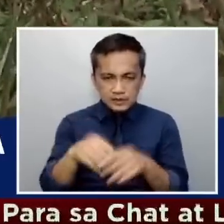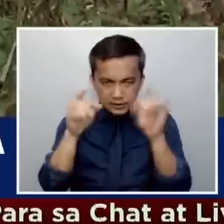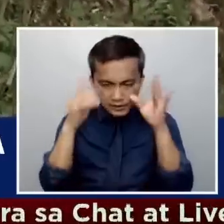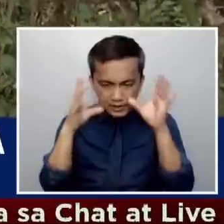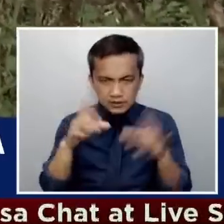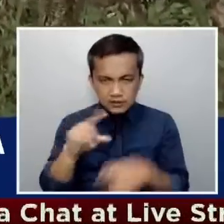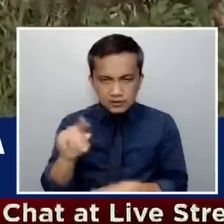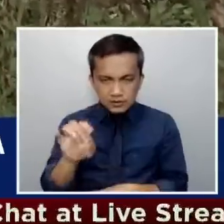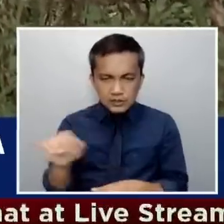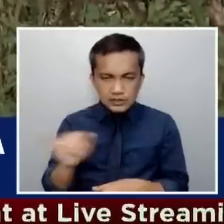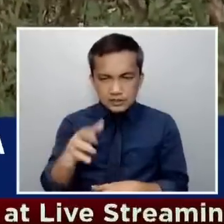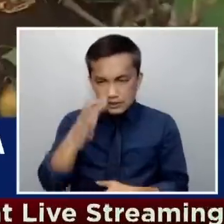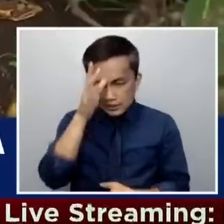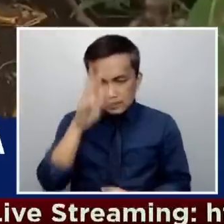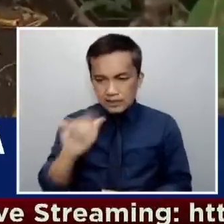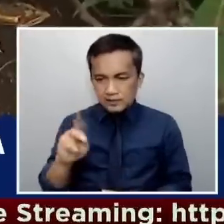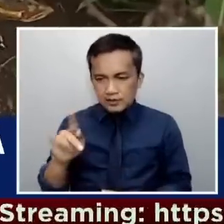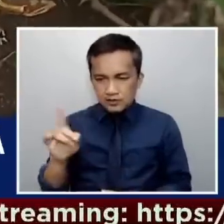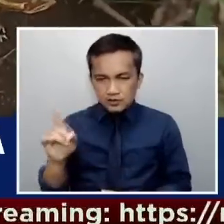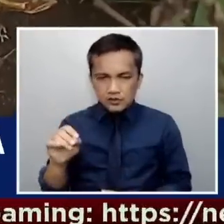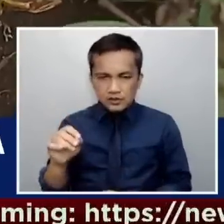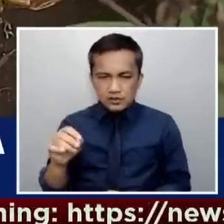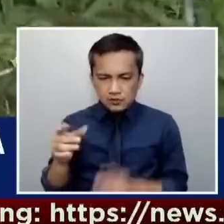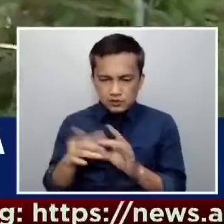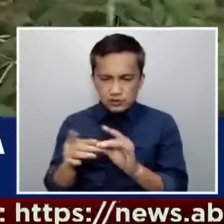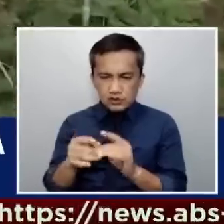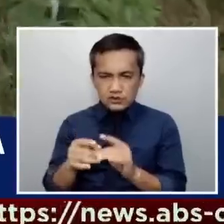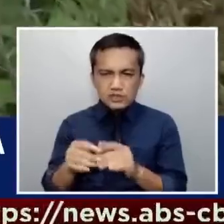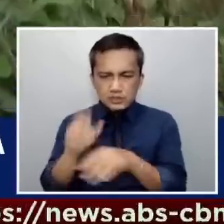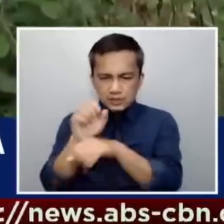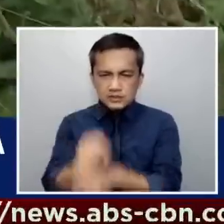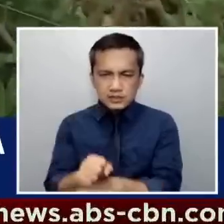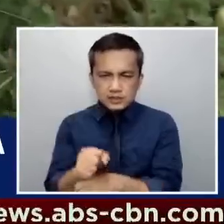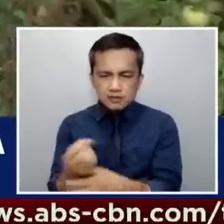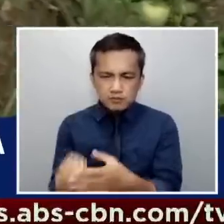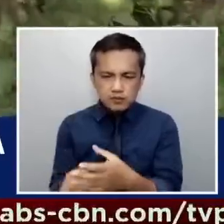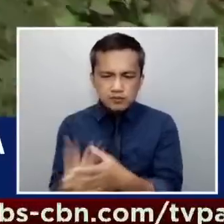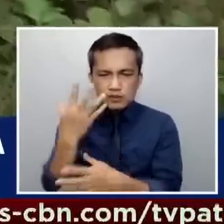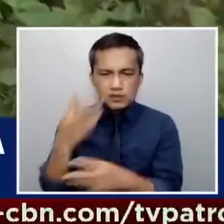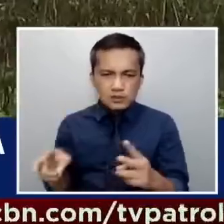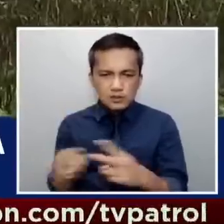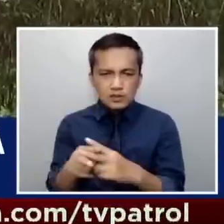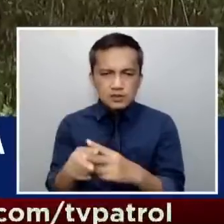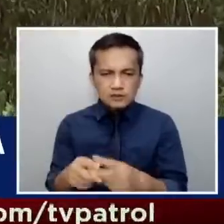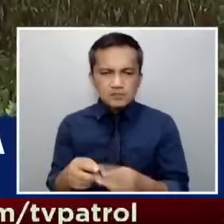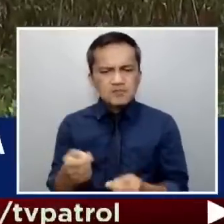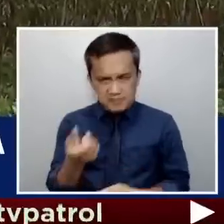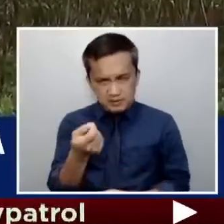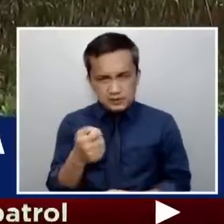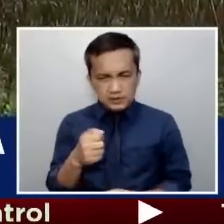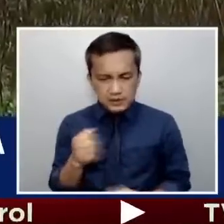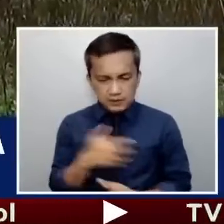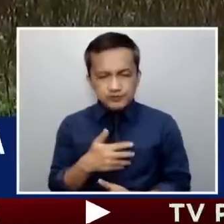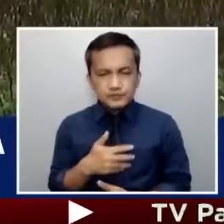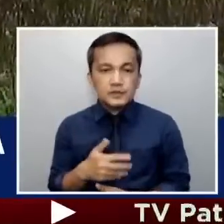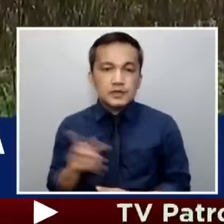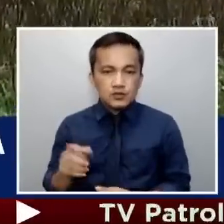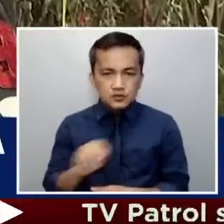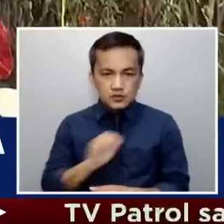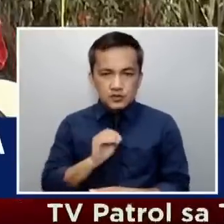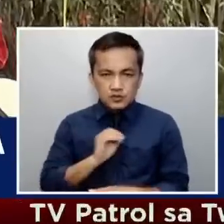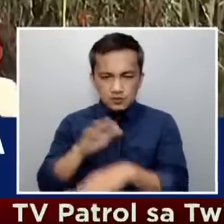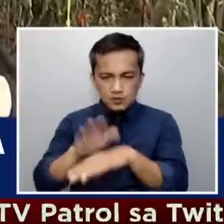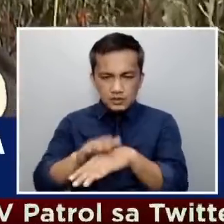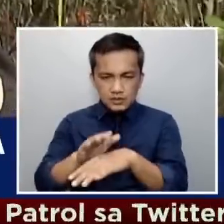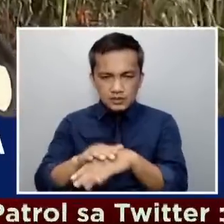Amado. Kwento niya, sanay na siya sa pag-alboroto ng bulkan, pero may bahagyang takot pa rin. Kaya may sarili silang warning system